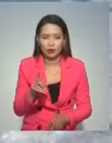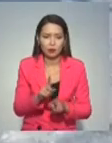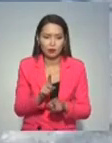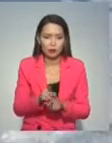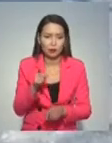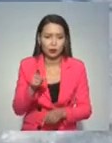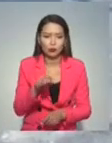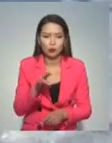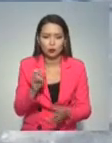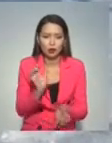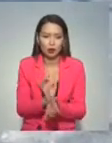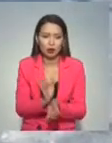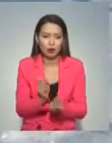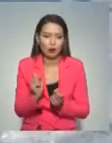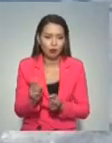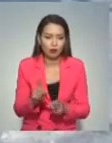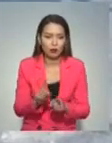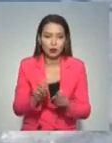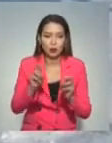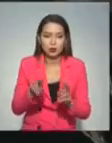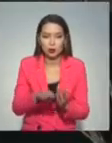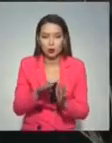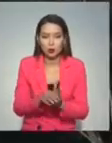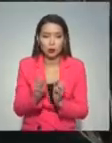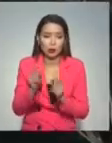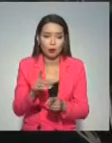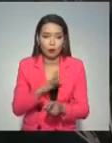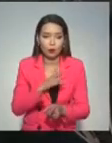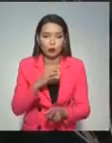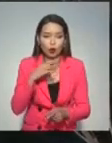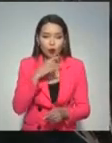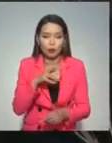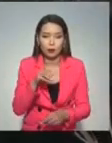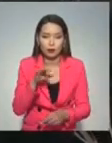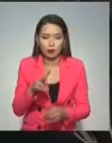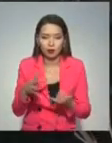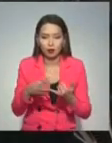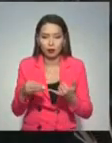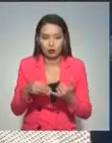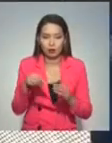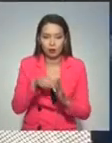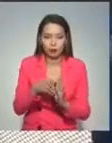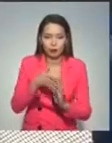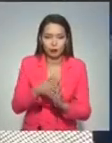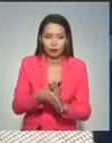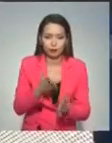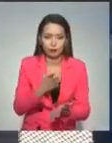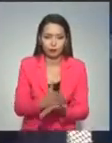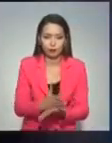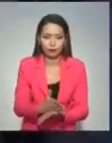тонна топырақ шығарылып, арнайы қорымға көмілген. Алайда улы металл топыраққа сіңіп қалды дейді.